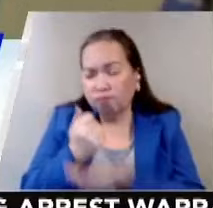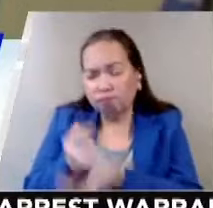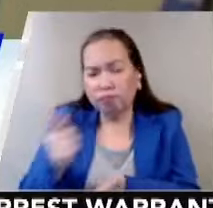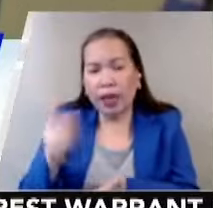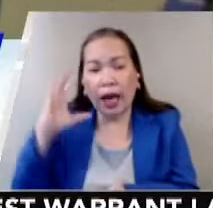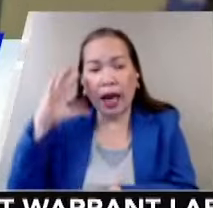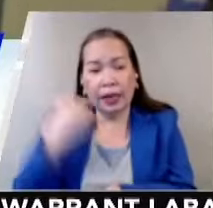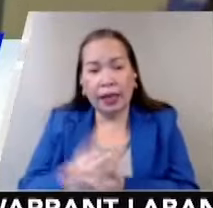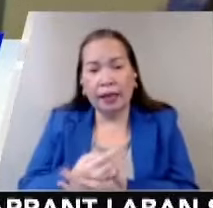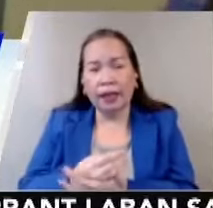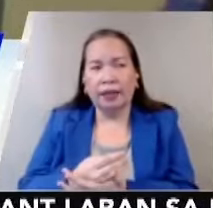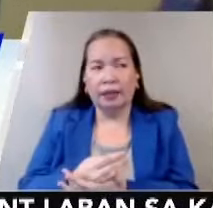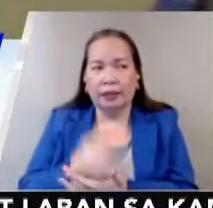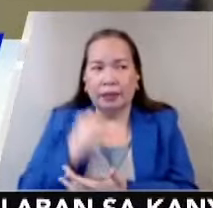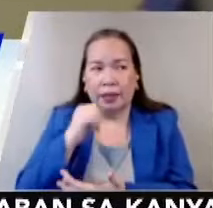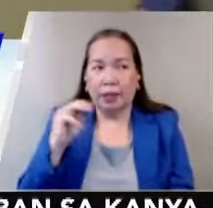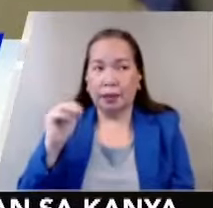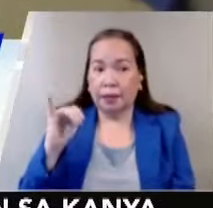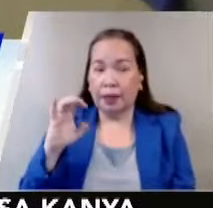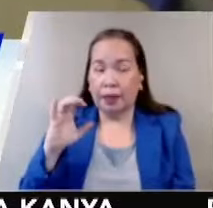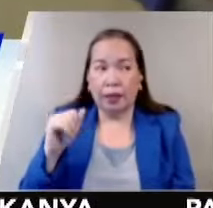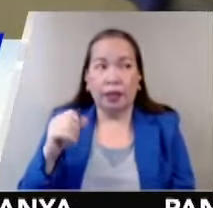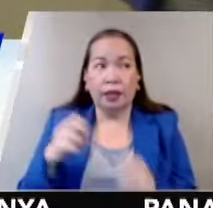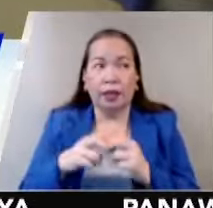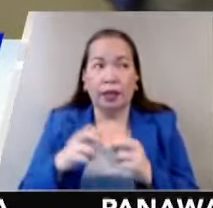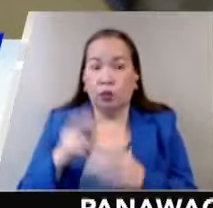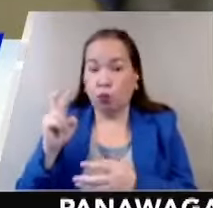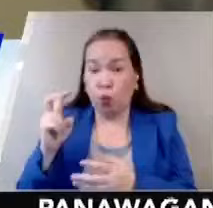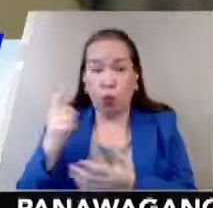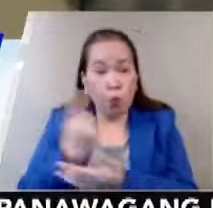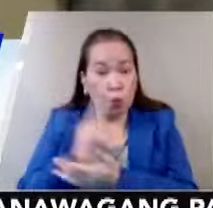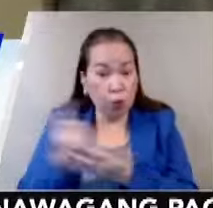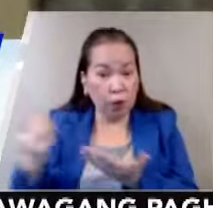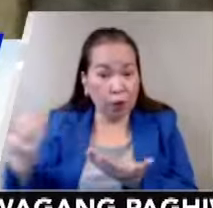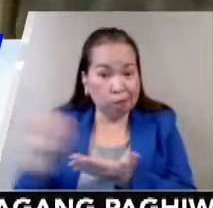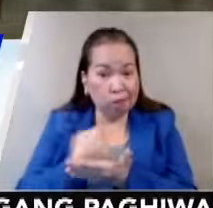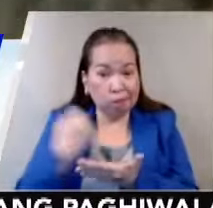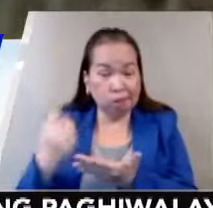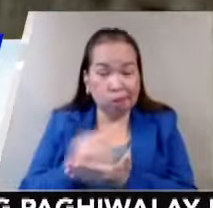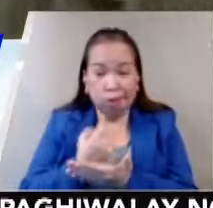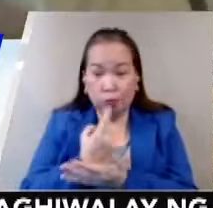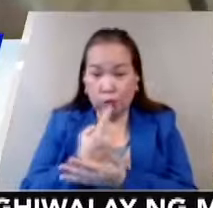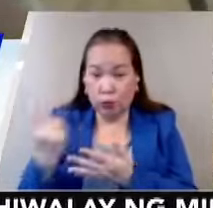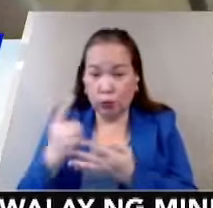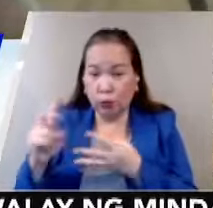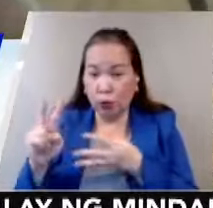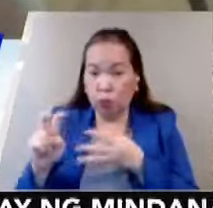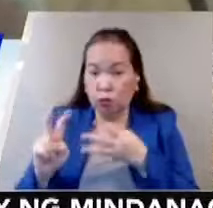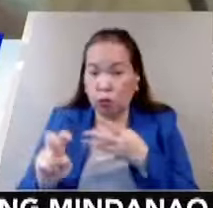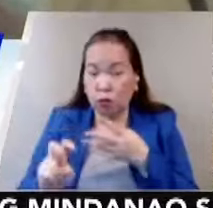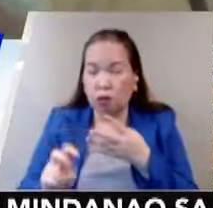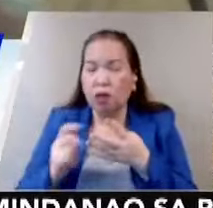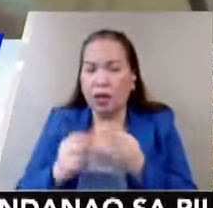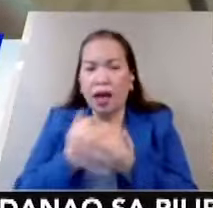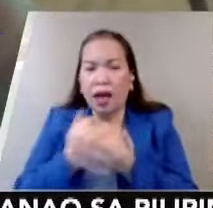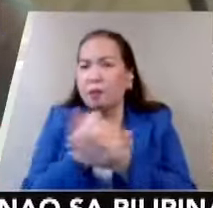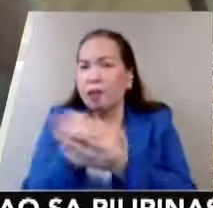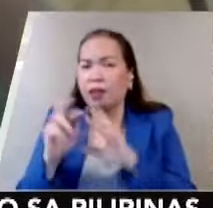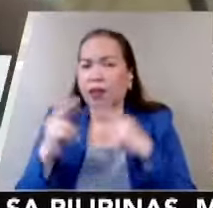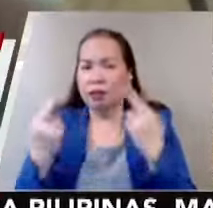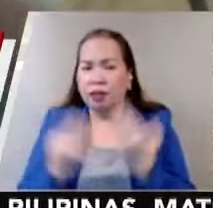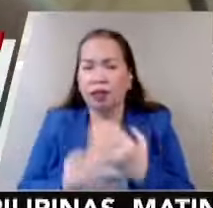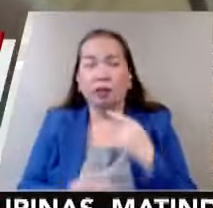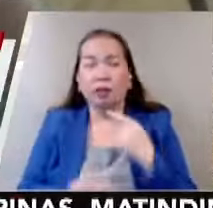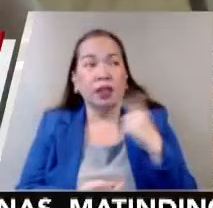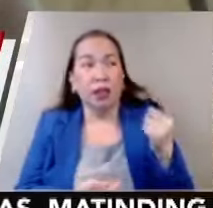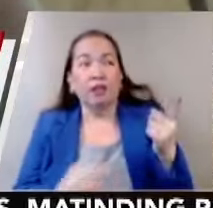At kahit 200 pesos kada linggo lang ang kanyang kita, tumutulong rin siya sa ibang kaanak. Pag nakaipon ako ng mga